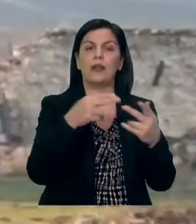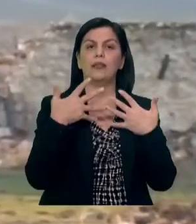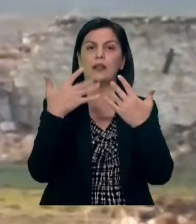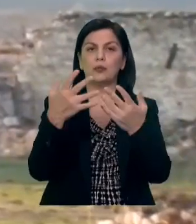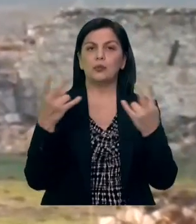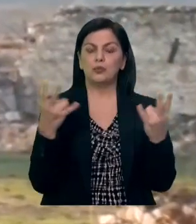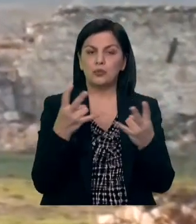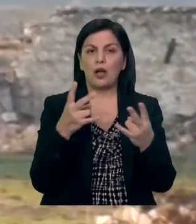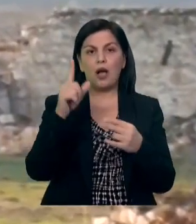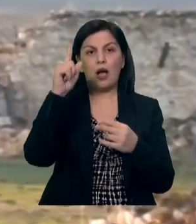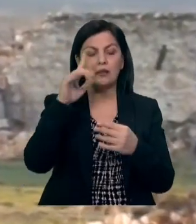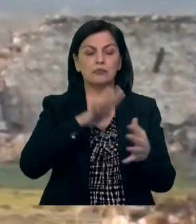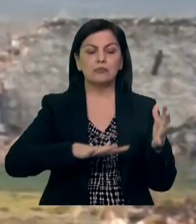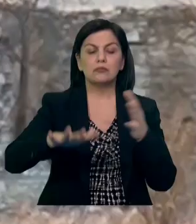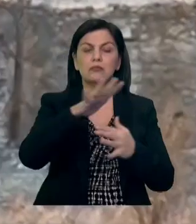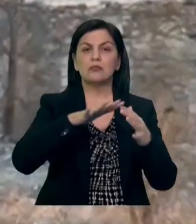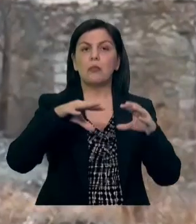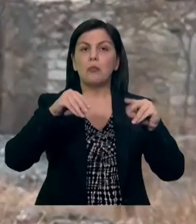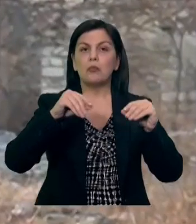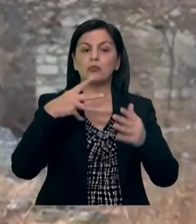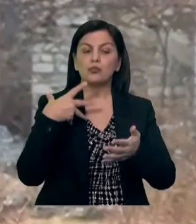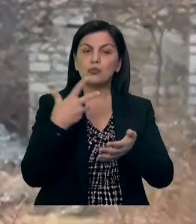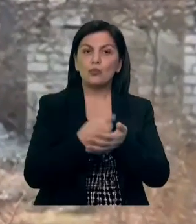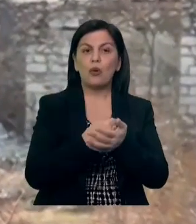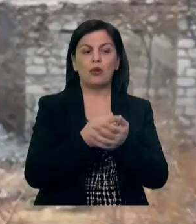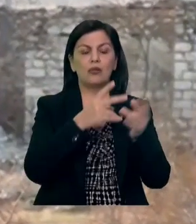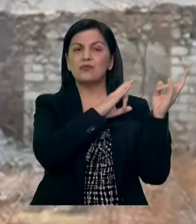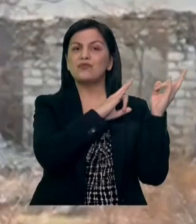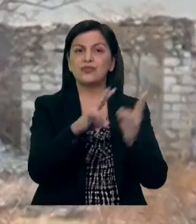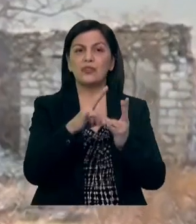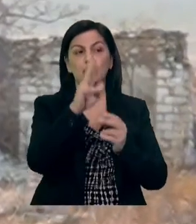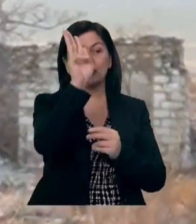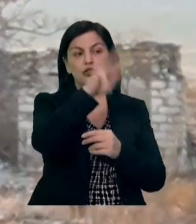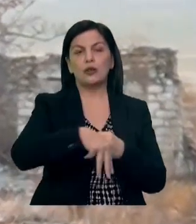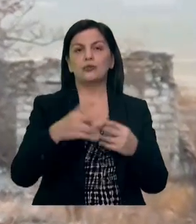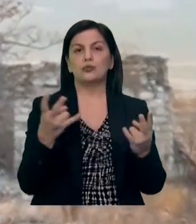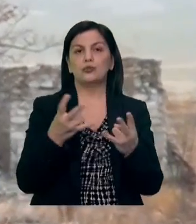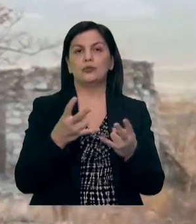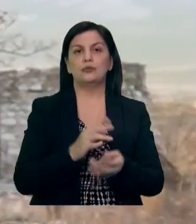Azərbaycan ərazilərinin talan edilməsinə dair təzminatın tələb olunması məsələsidir.